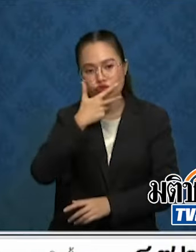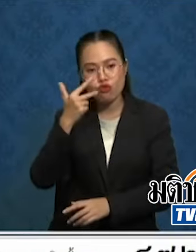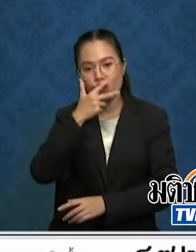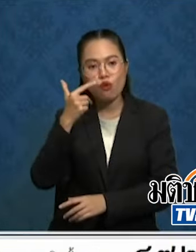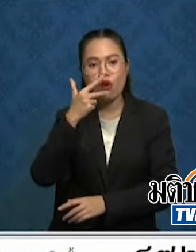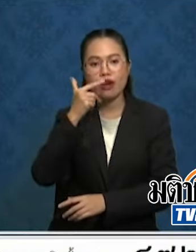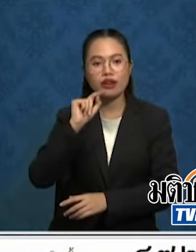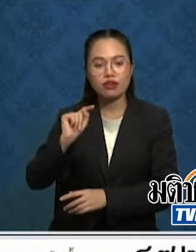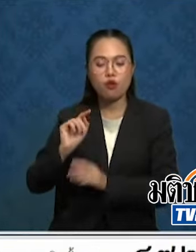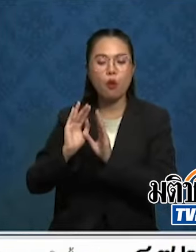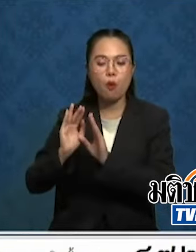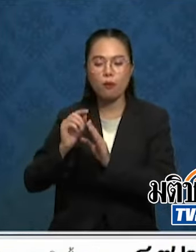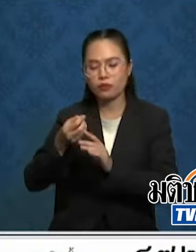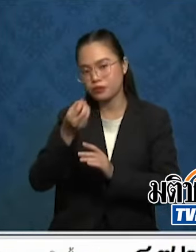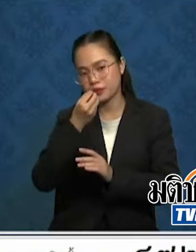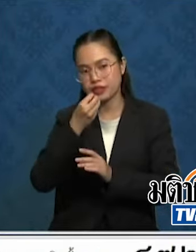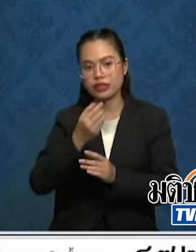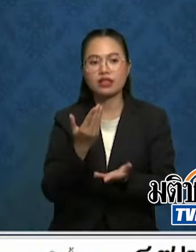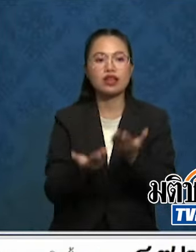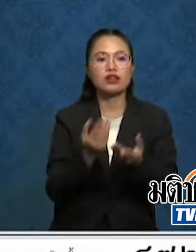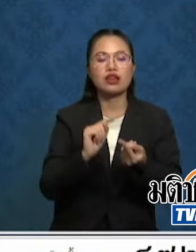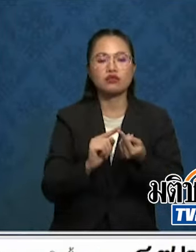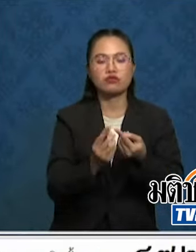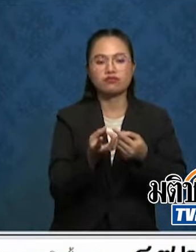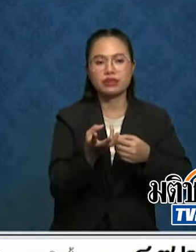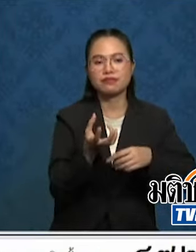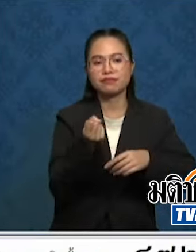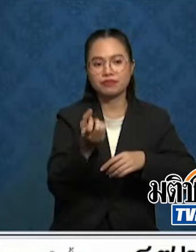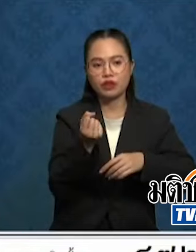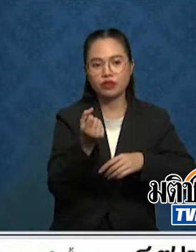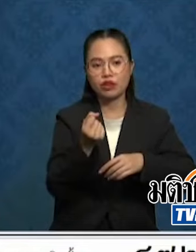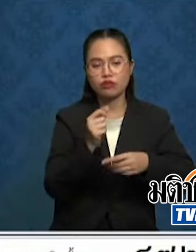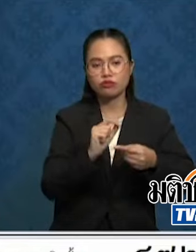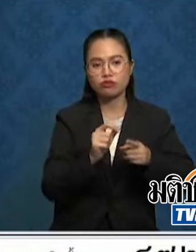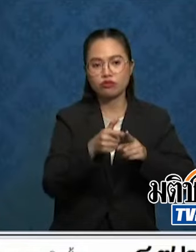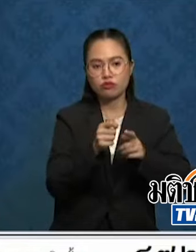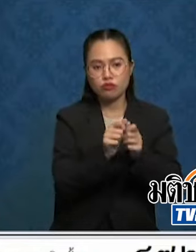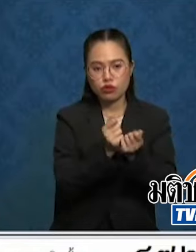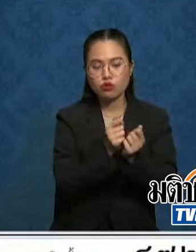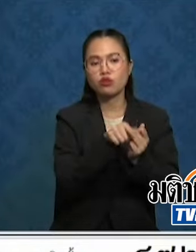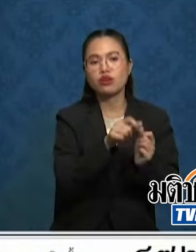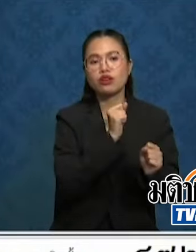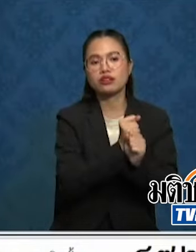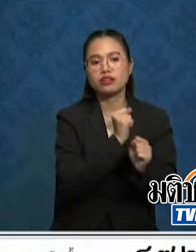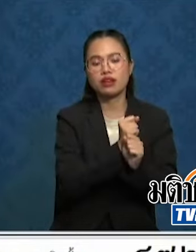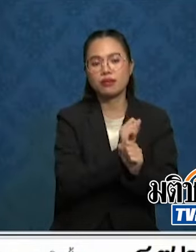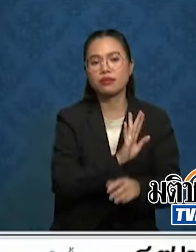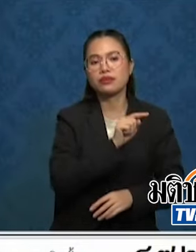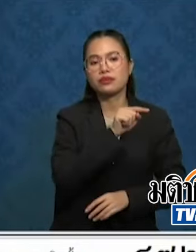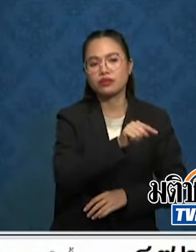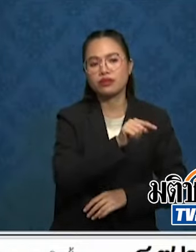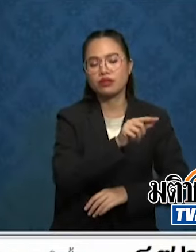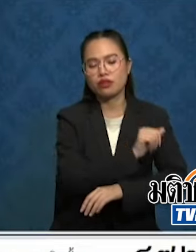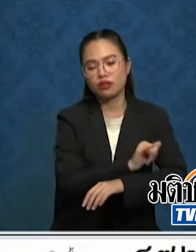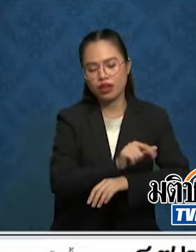นเช่นที่ตำบลไซน้อยนะครับหรือกระยาศาสตร์กรุงศรีนะครับจากตำบลวัตตะกูนะครับที่ผลิตโดยฝีมือของผู้เสียสละ